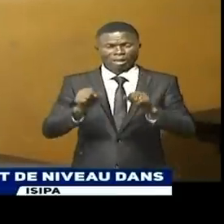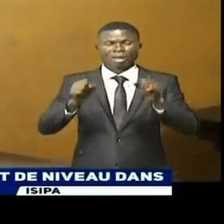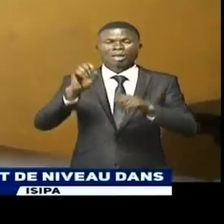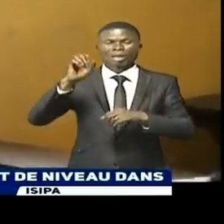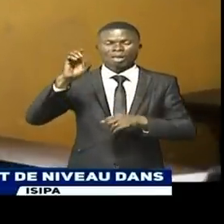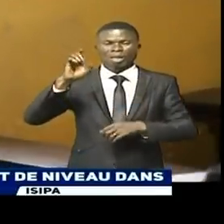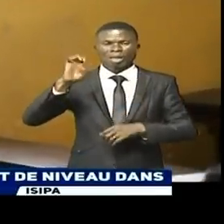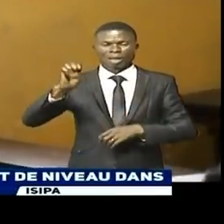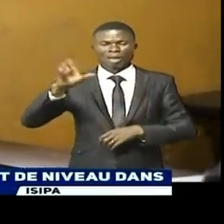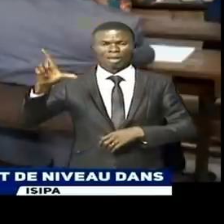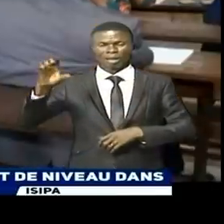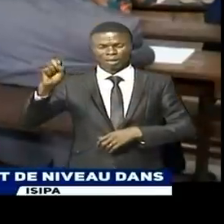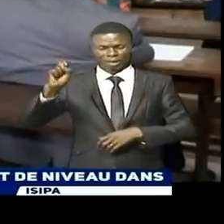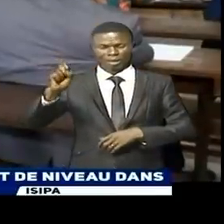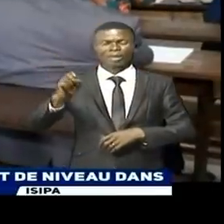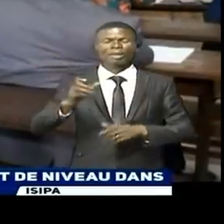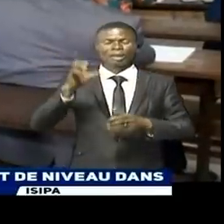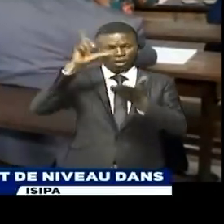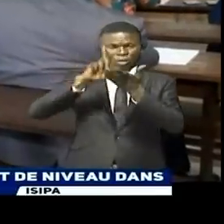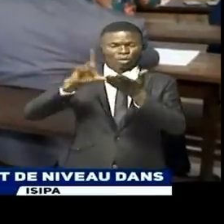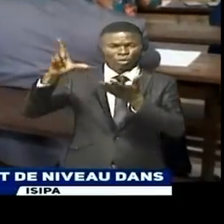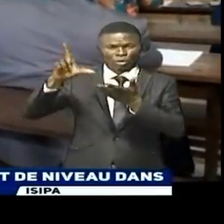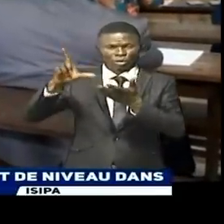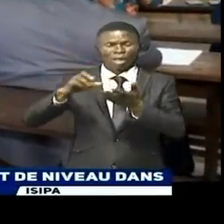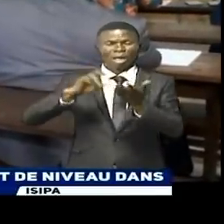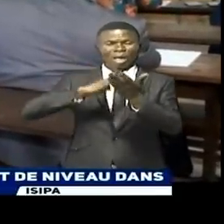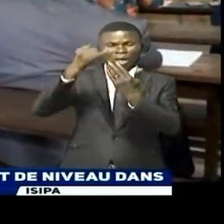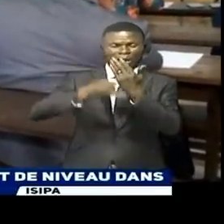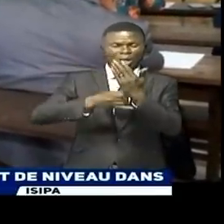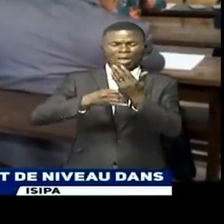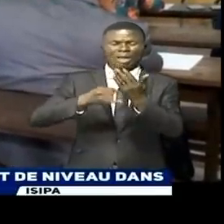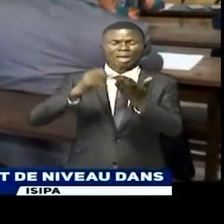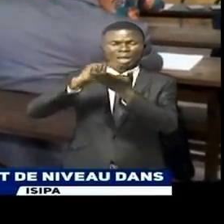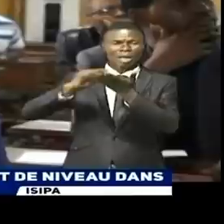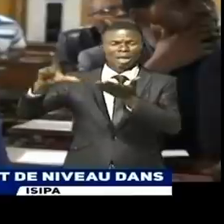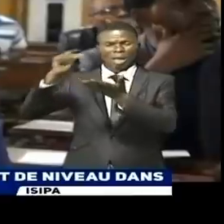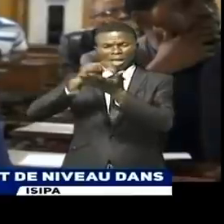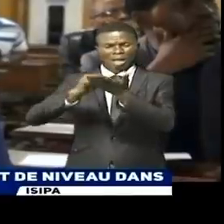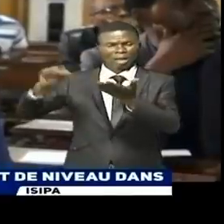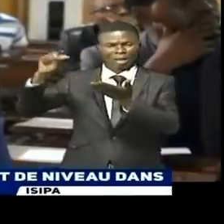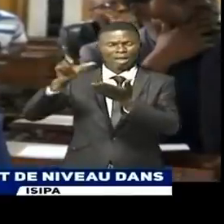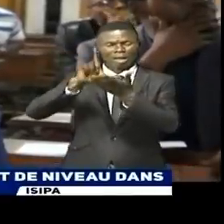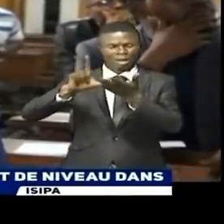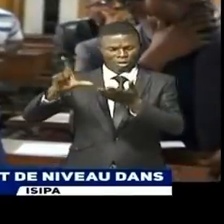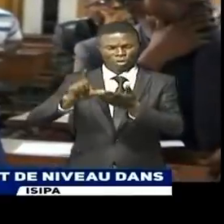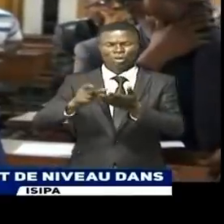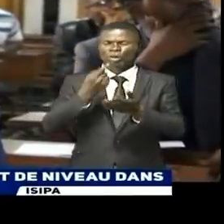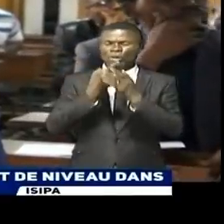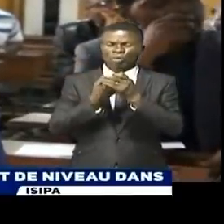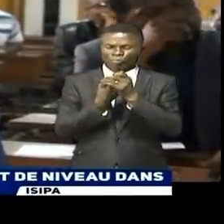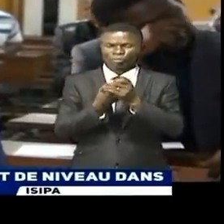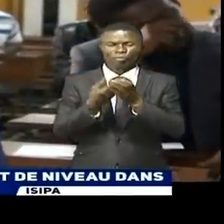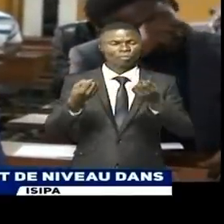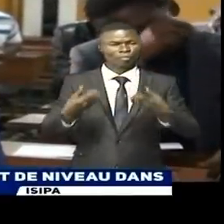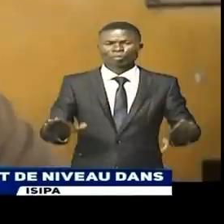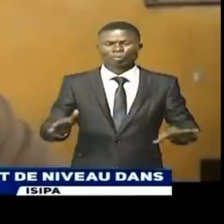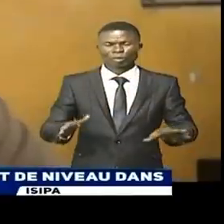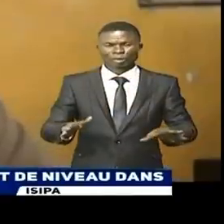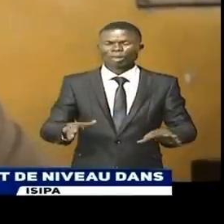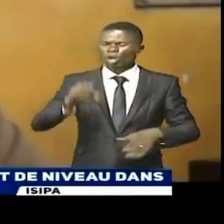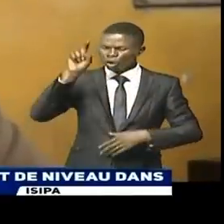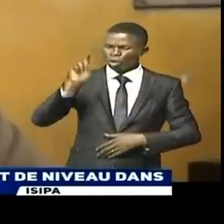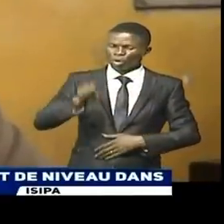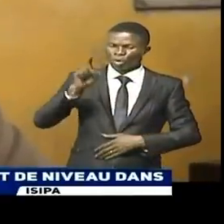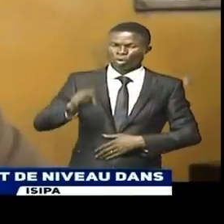master doctorat car l'ancien programme dégrade la licence master est en voie de disparition il est donc impérieux pour